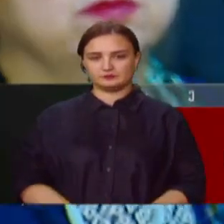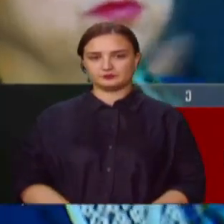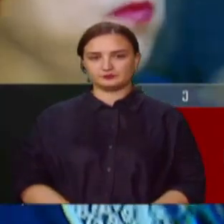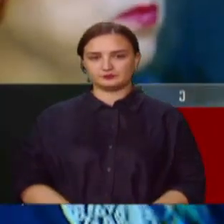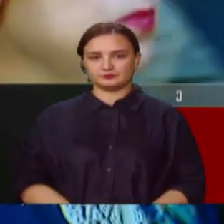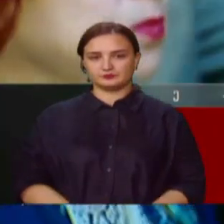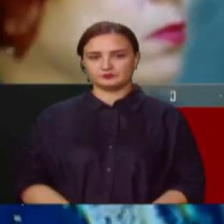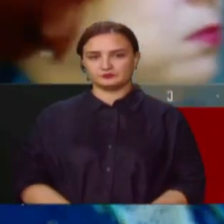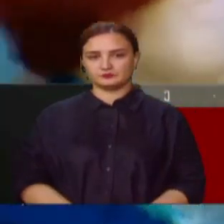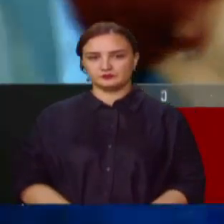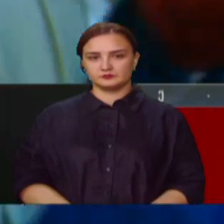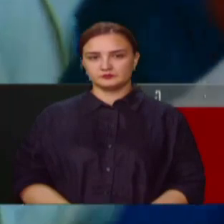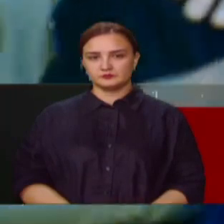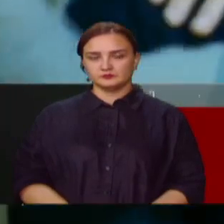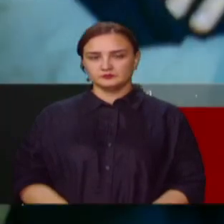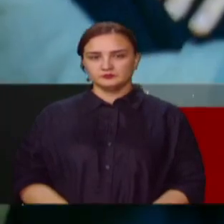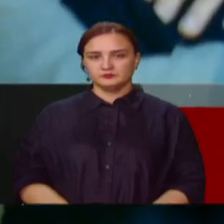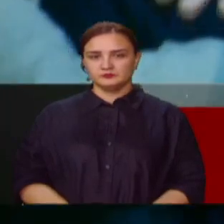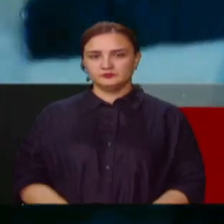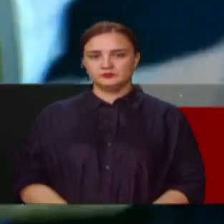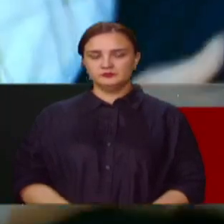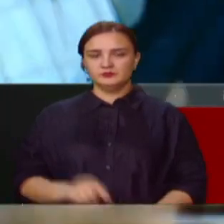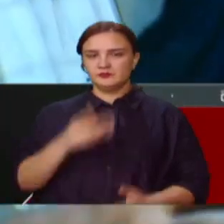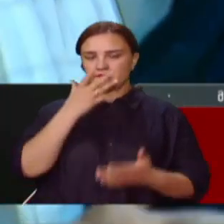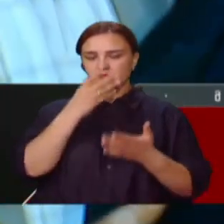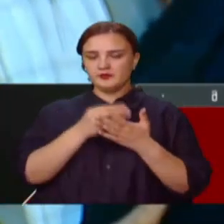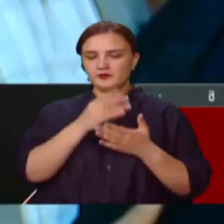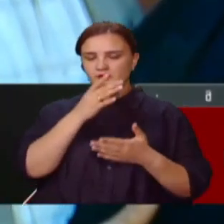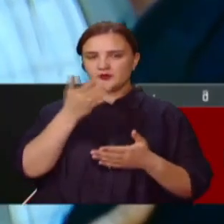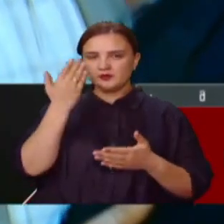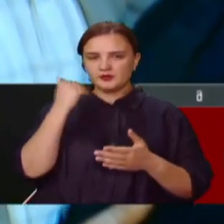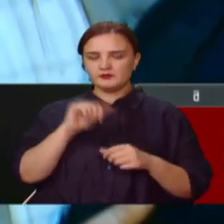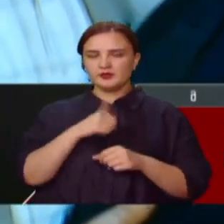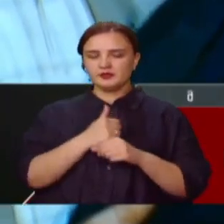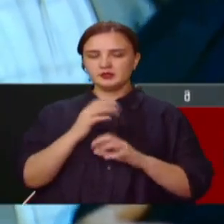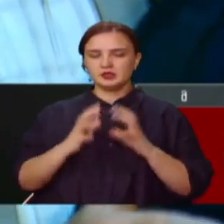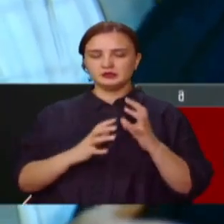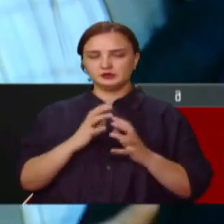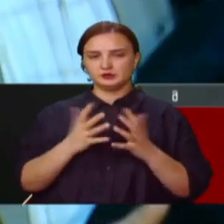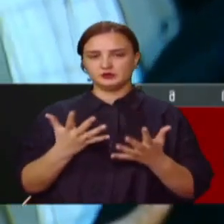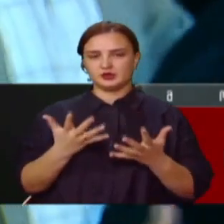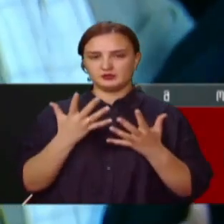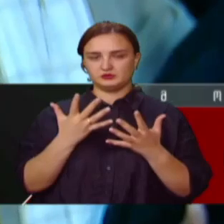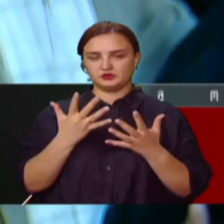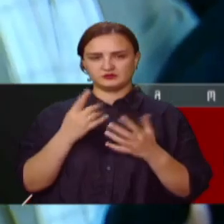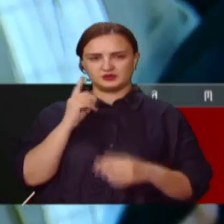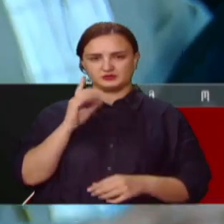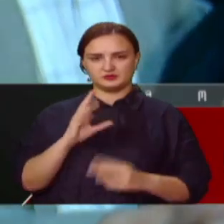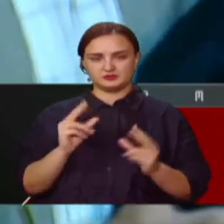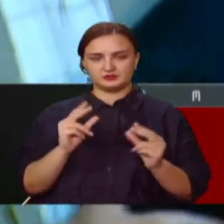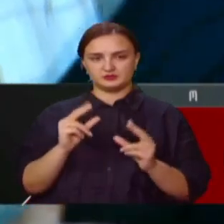საარჩევნო მიზნის მქონე სუბიექტებად, ეს ნორმები თავის დროზე თავად საერთაშორისო გამჭვირვალობის, საიას და სხვა